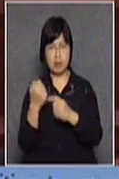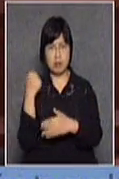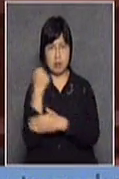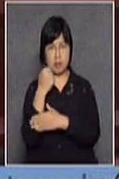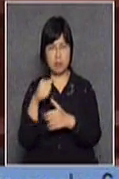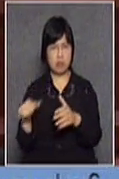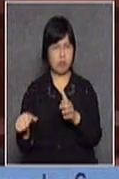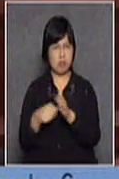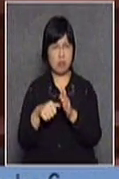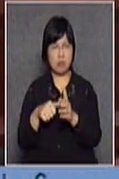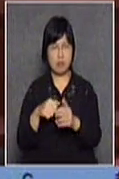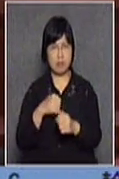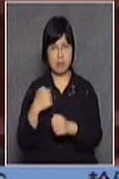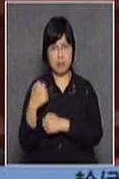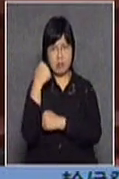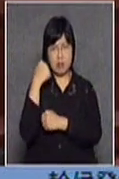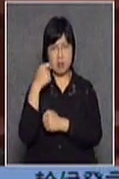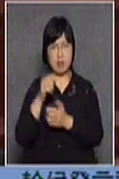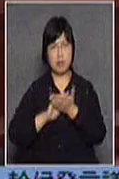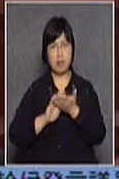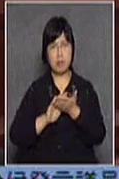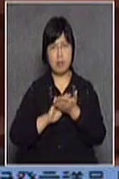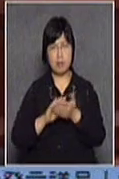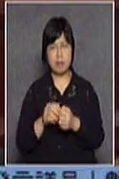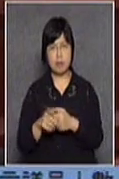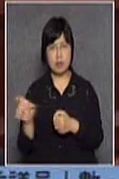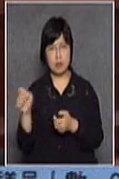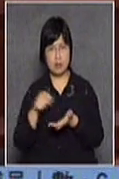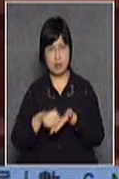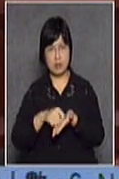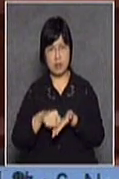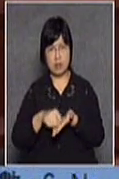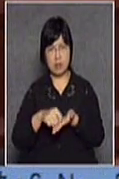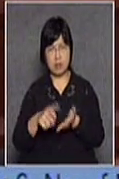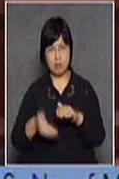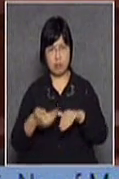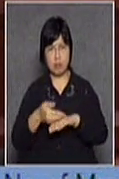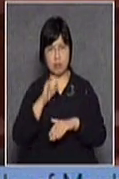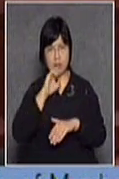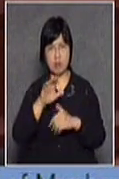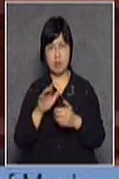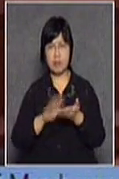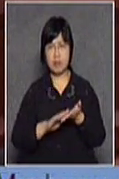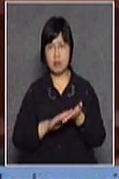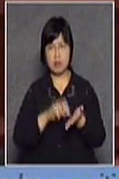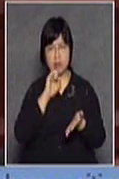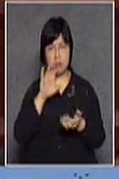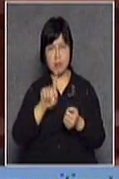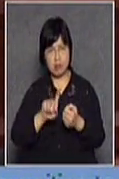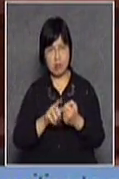武器為題嘅一篇文章裏邊咧，佢係咁寫嘅，我係重複佢嘅文章內容